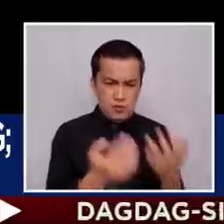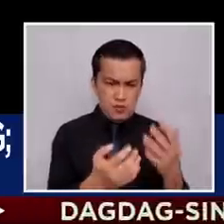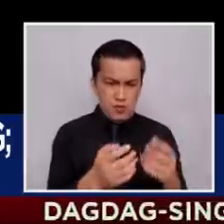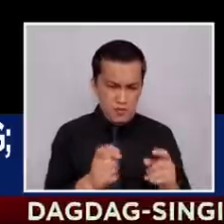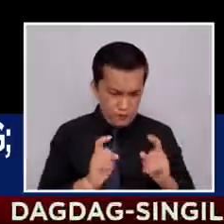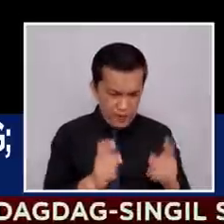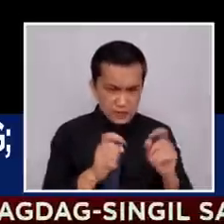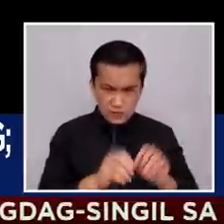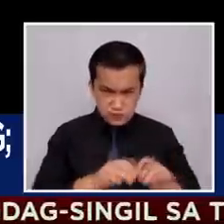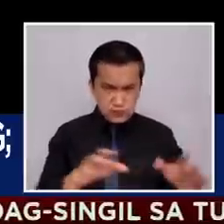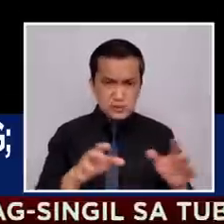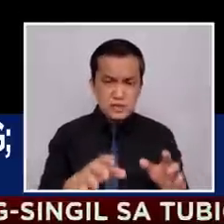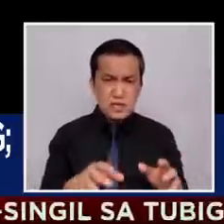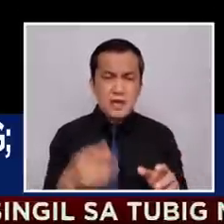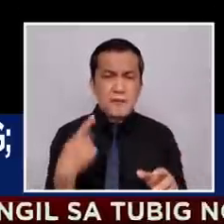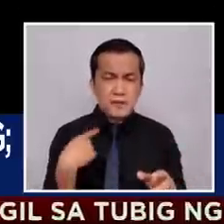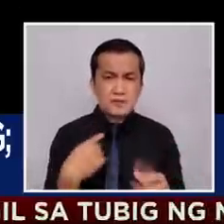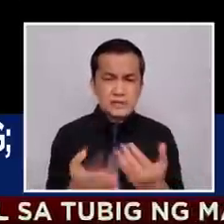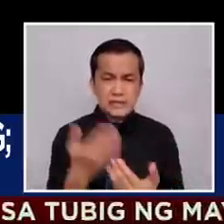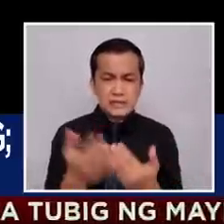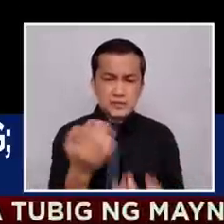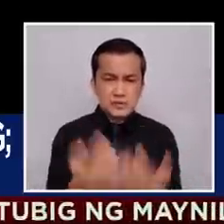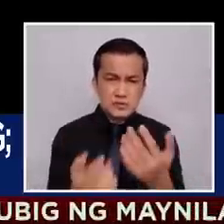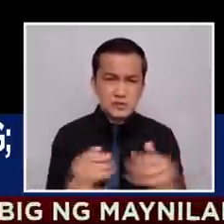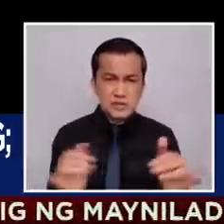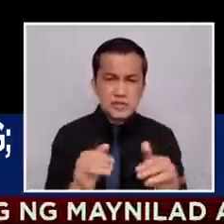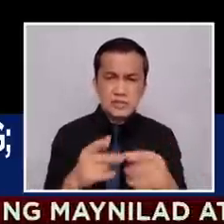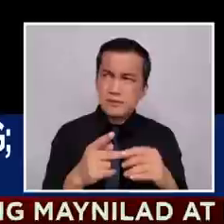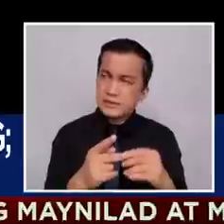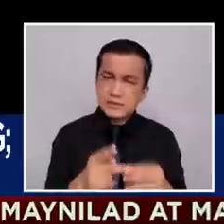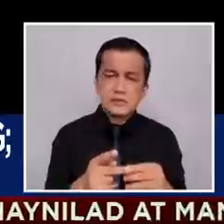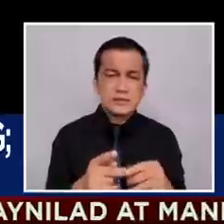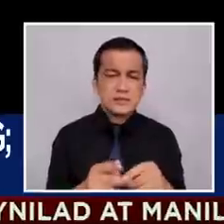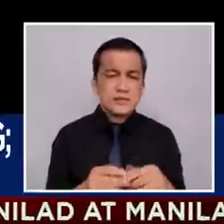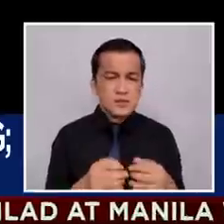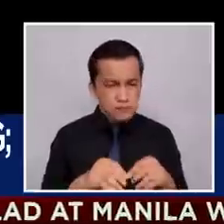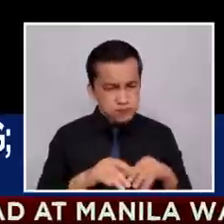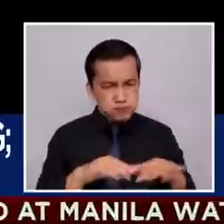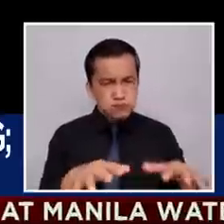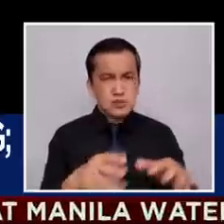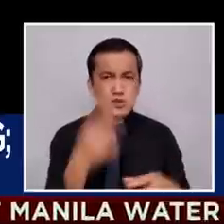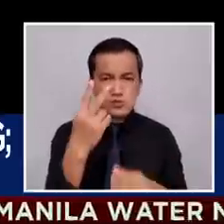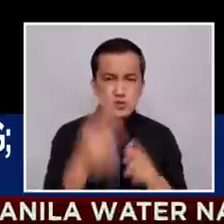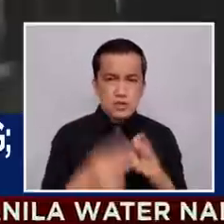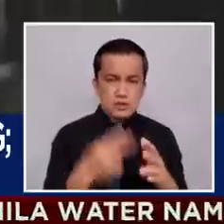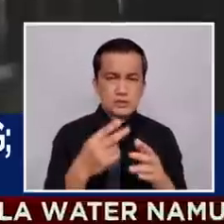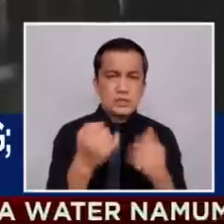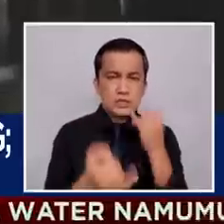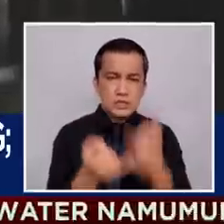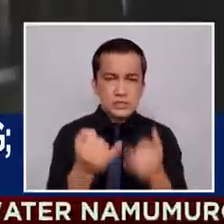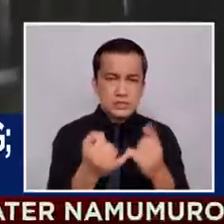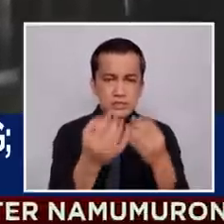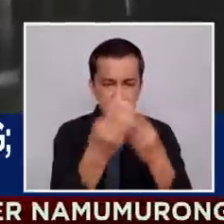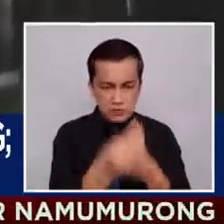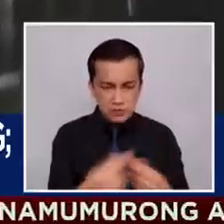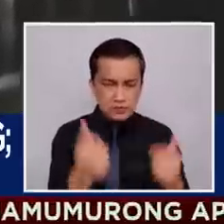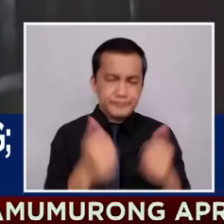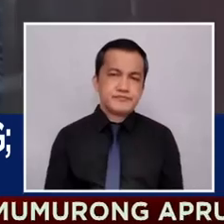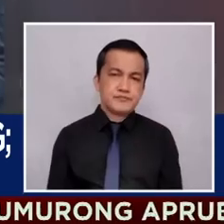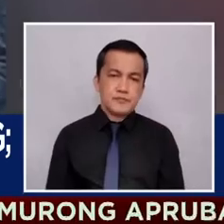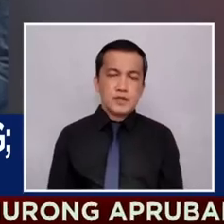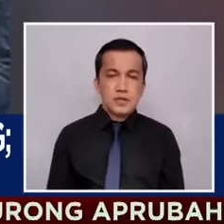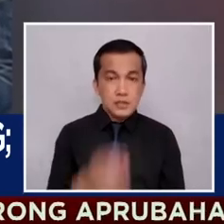mga combustible materials gaya ng mga plastic. Tumagal ng 2 oras bago naapula ang apoy.